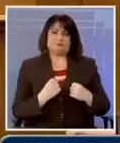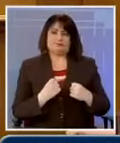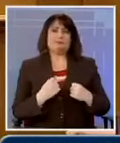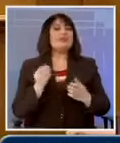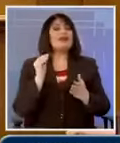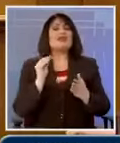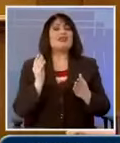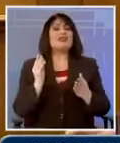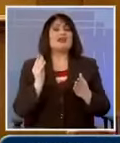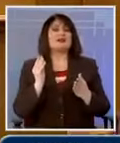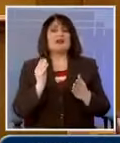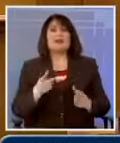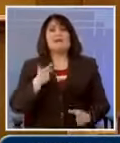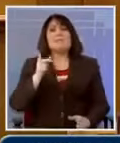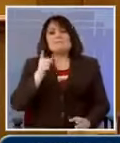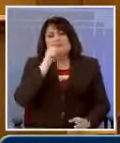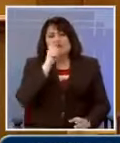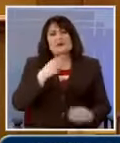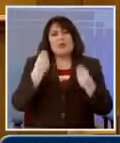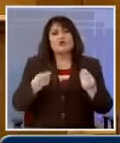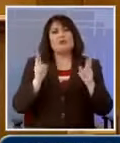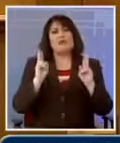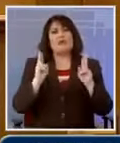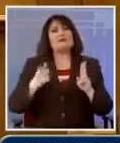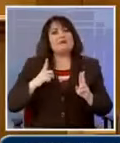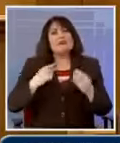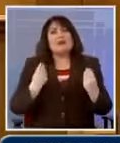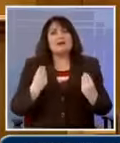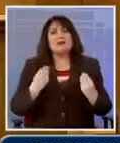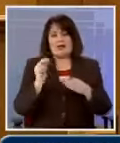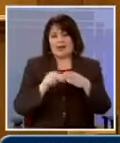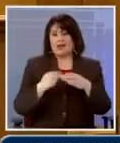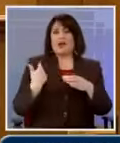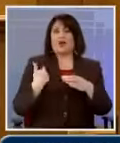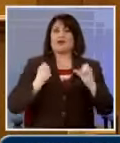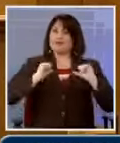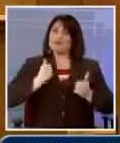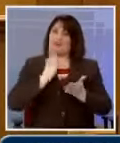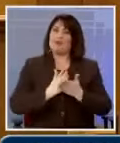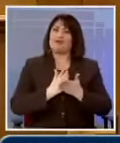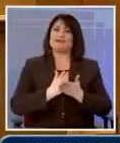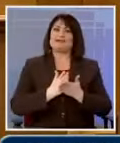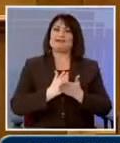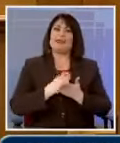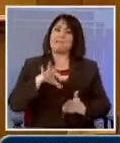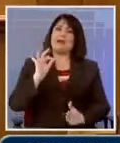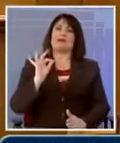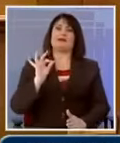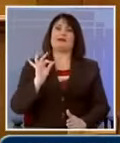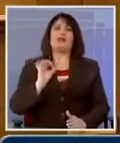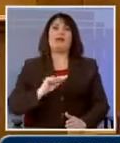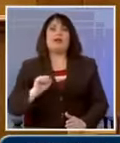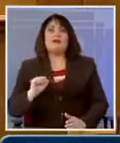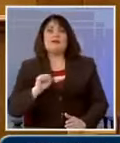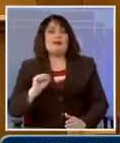δεν αντέχει άλλη ματέωση. Και γι' αυτό στις εκλογές αυτές έκανε μια γενναία επιλογή. Δεν